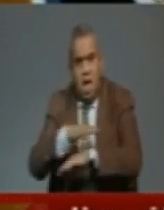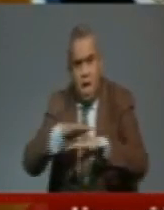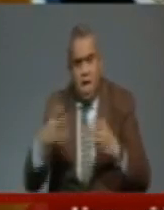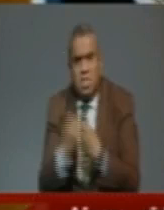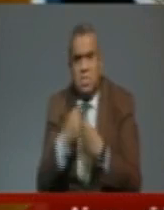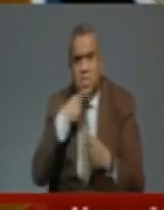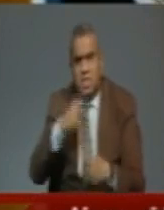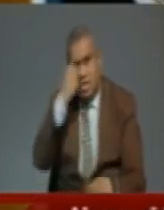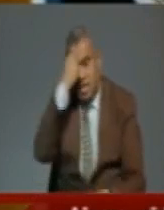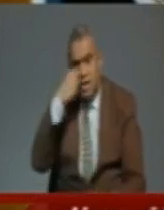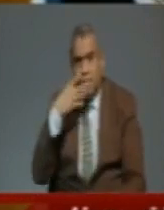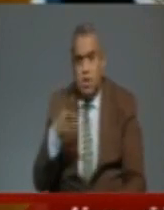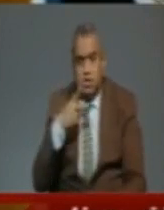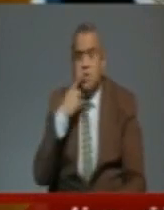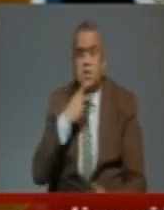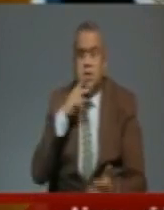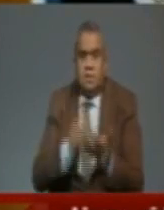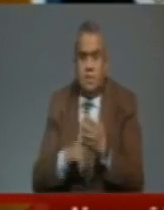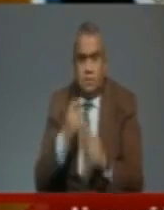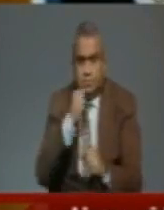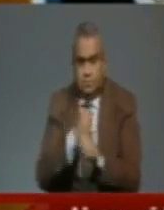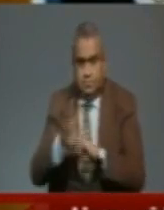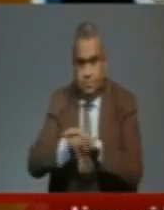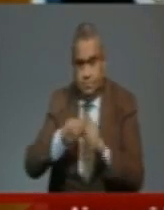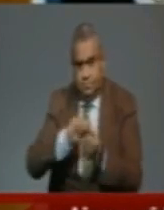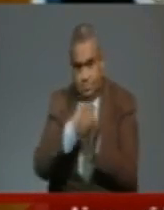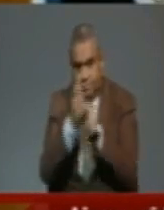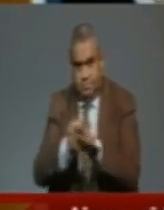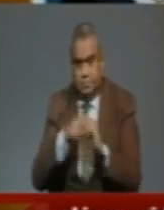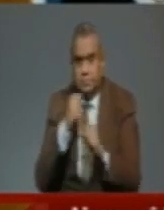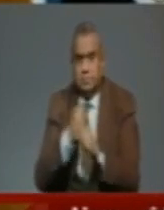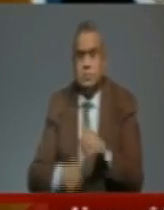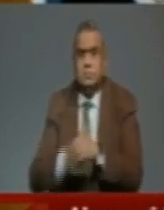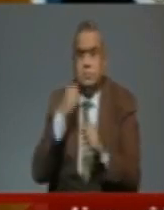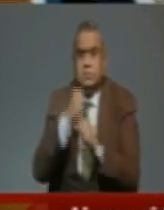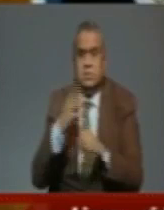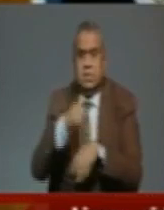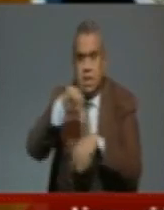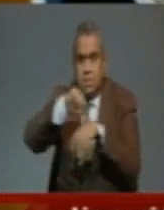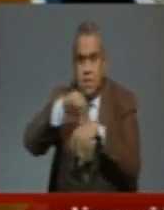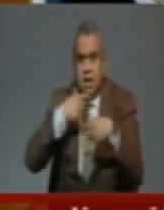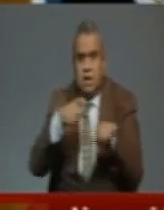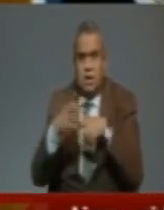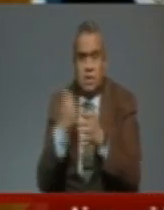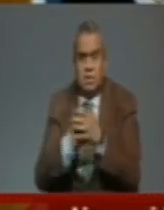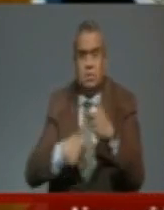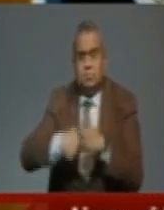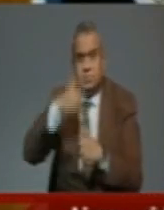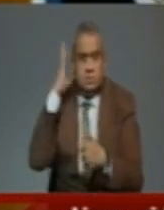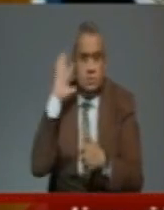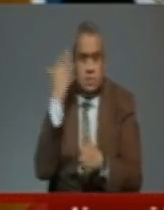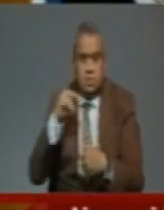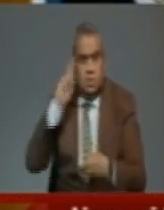عام 2024، وتحويل مصر إلى مركز للتجارة العالمية واللوجستيات. والسلام